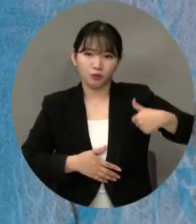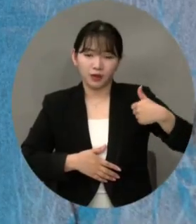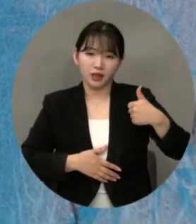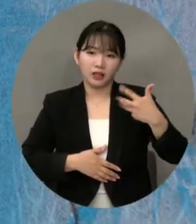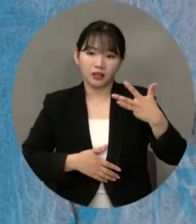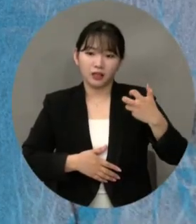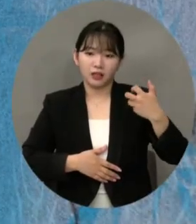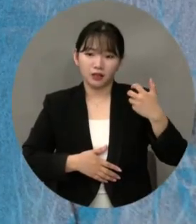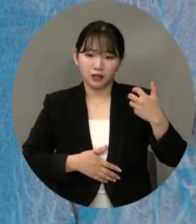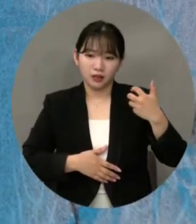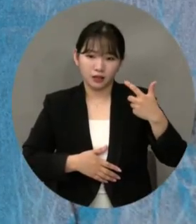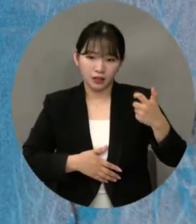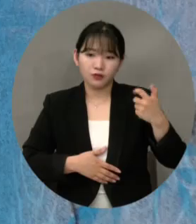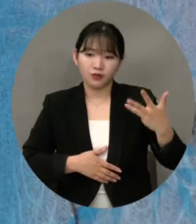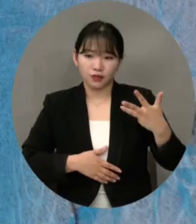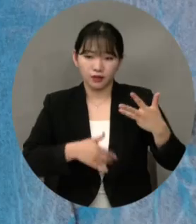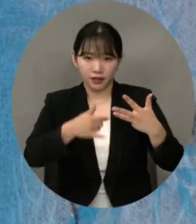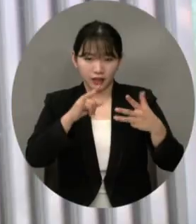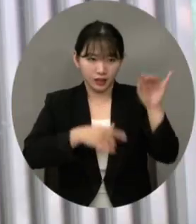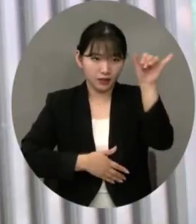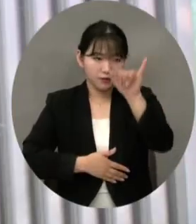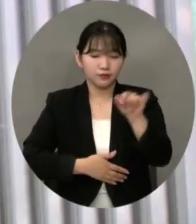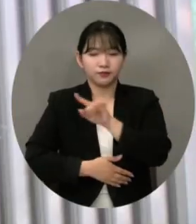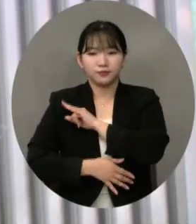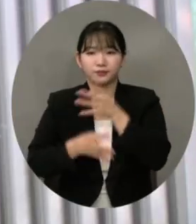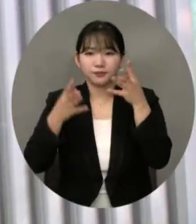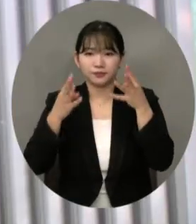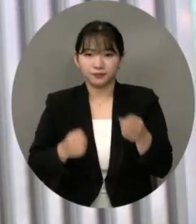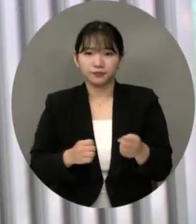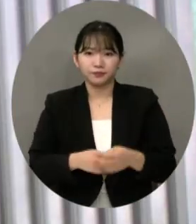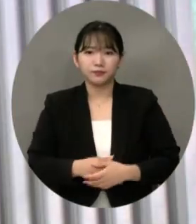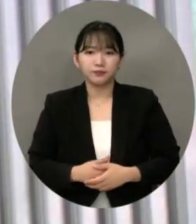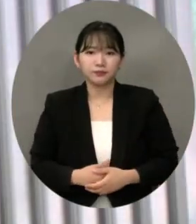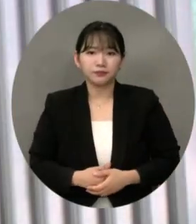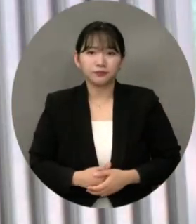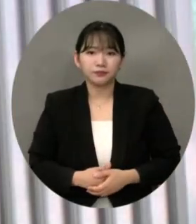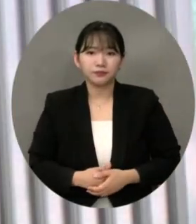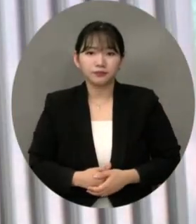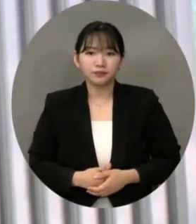18,568개로 전국에서 가장 많습니다. MBC 뉴스 허연주입니다.